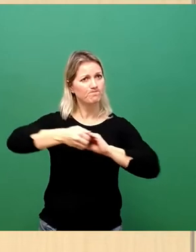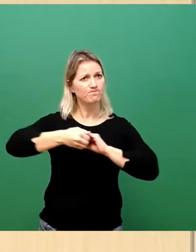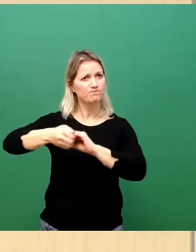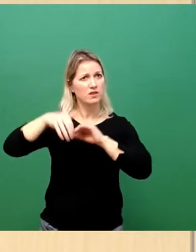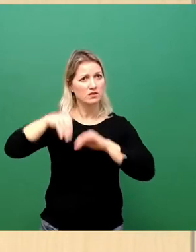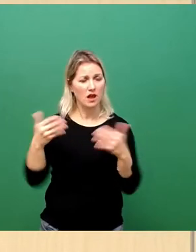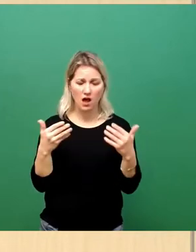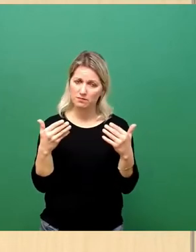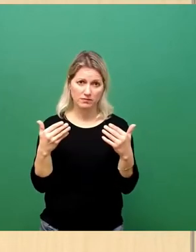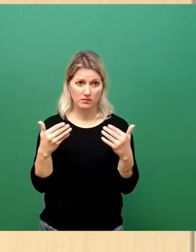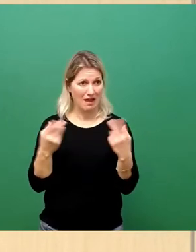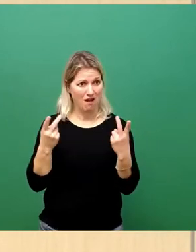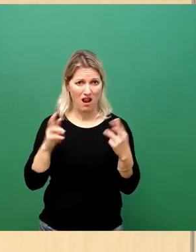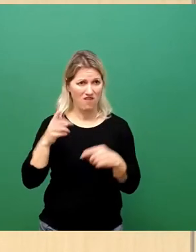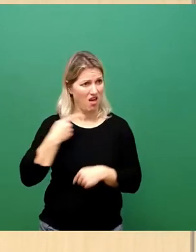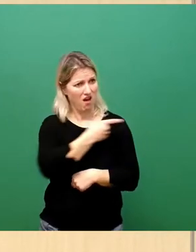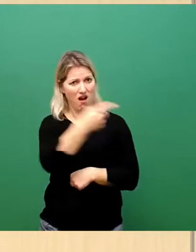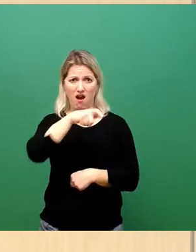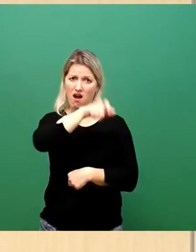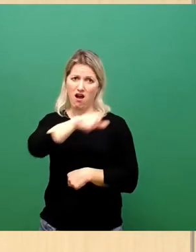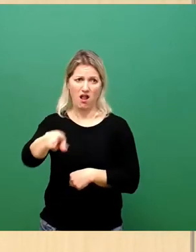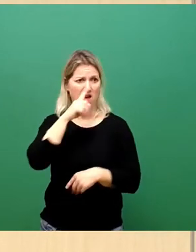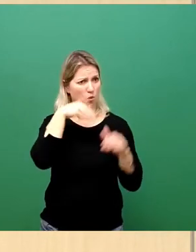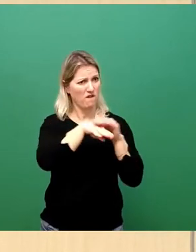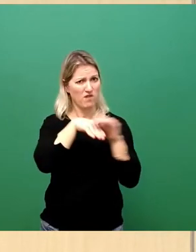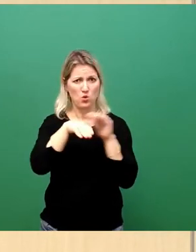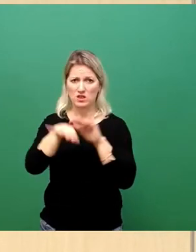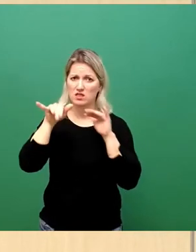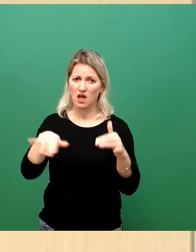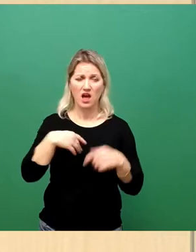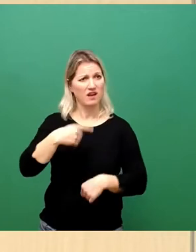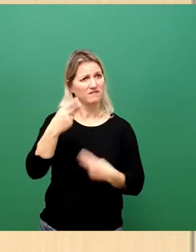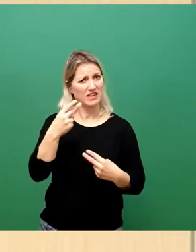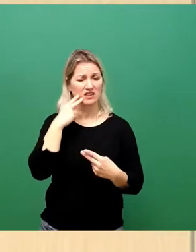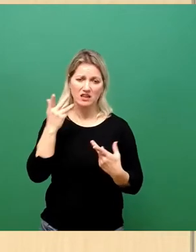Flucht öffnen und ihnen diese Solidarität schenken.